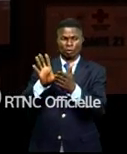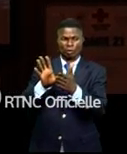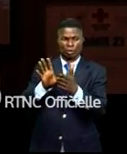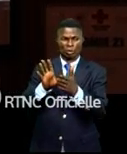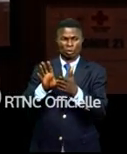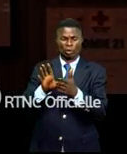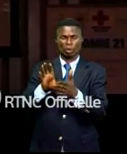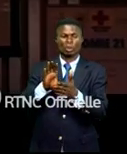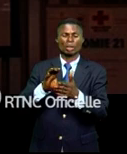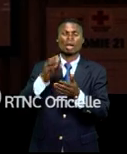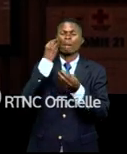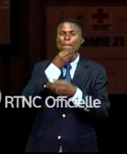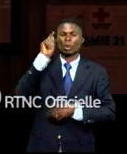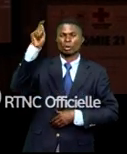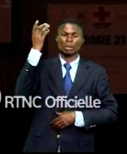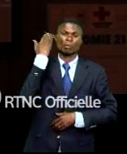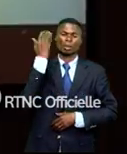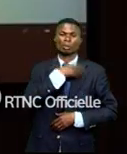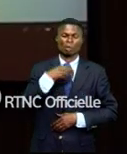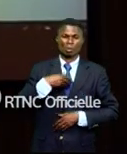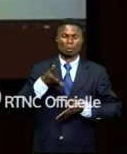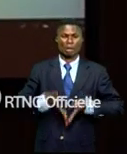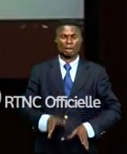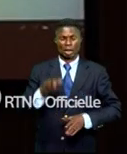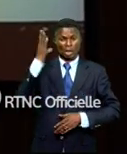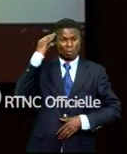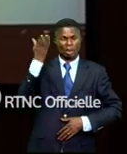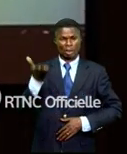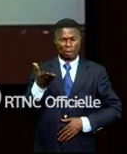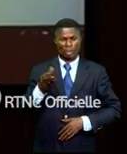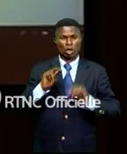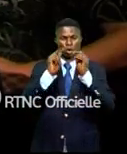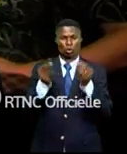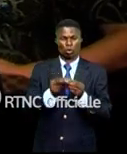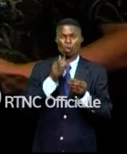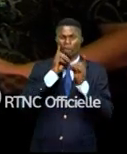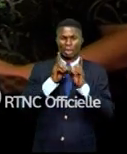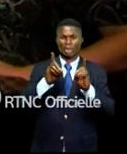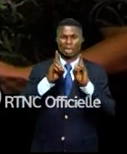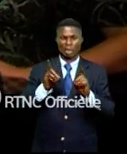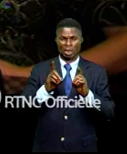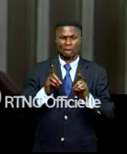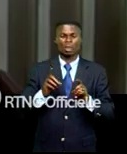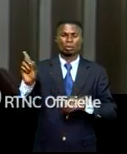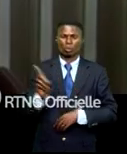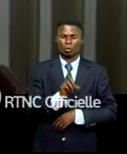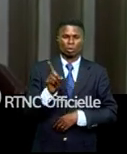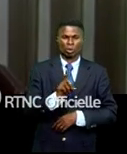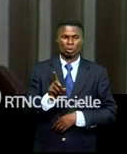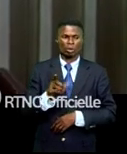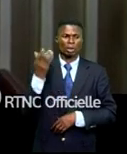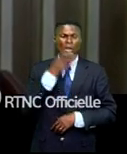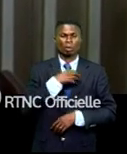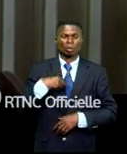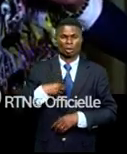émouvante sur les témoignages de parents des enfants trisomiques. Ensuite, une série d'allocutions de circonstances prononcées tour à tour par Patricia